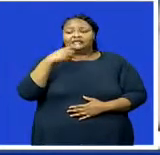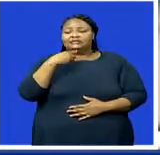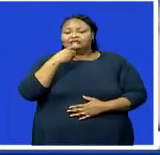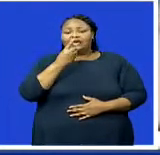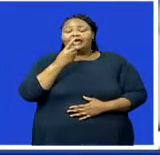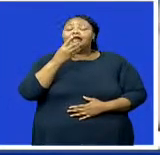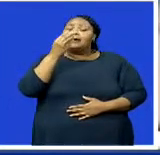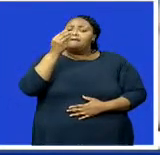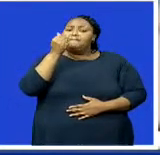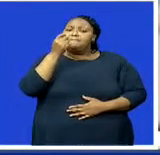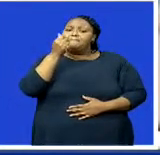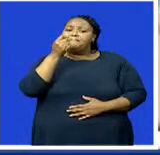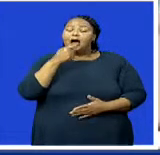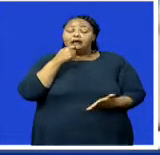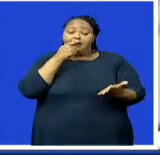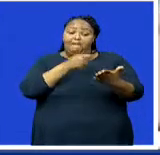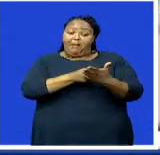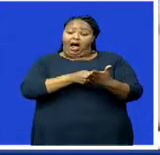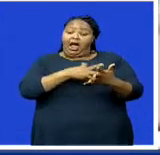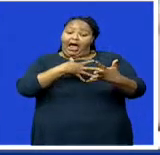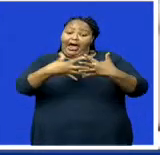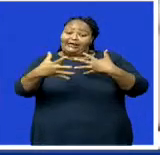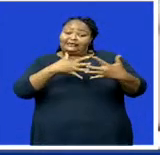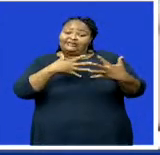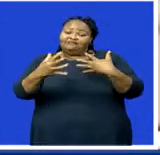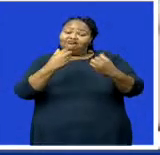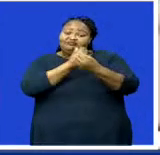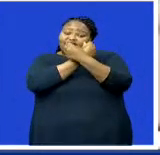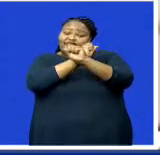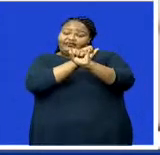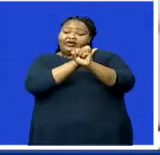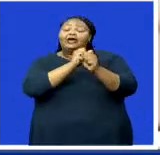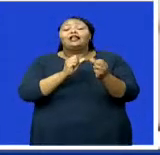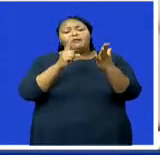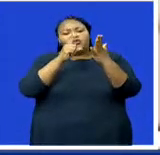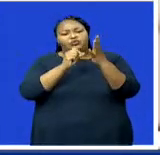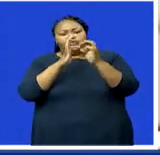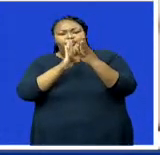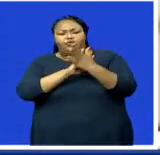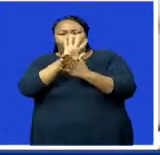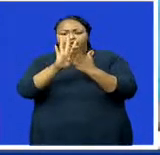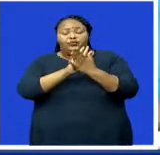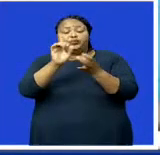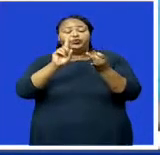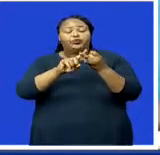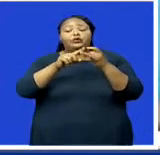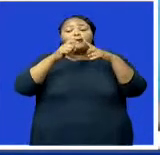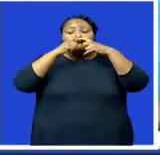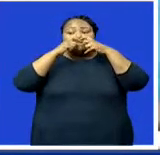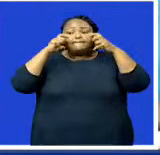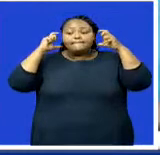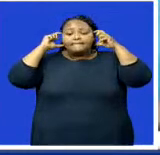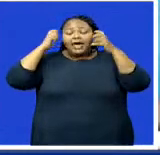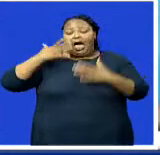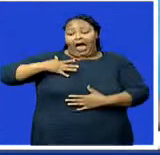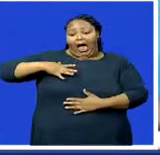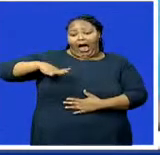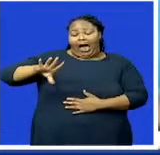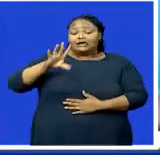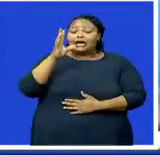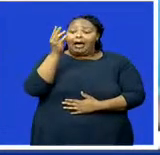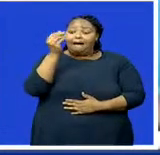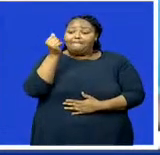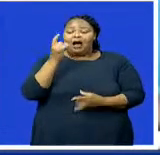yathengwa kwekutivikela kwebetempilo nemithi lebulala emagciwane emasanitizers. Lenye ingxenye yale